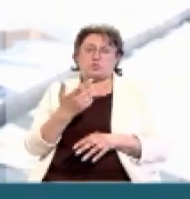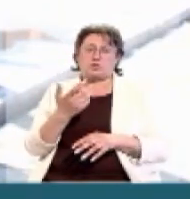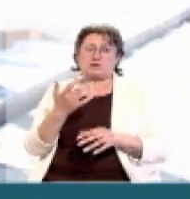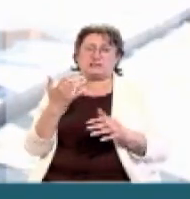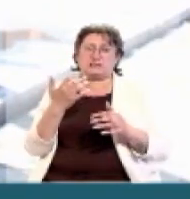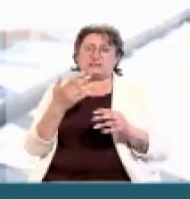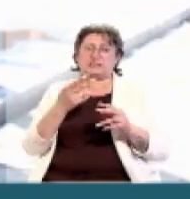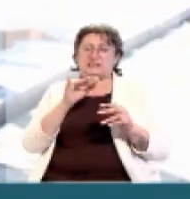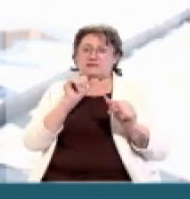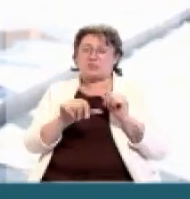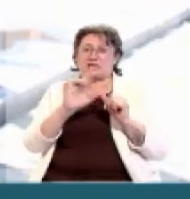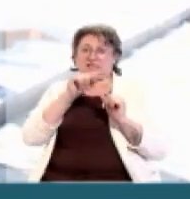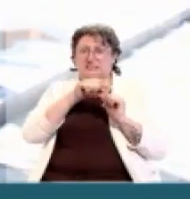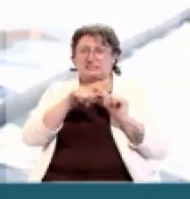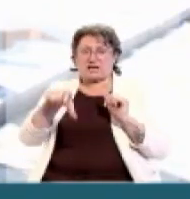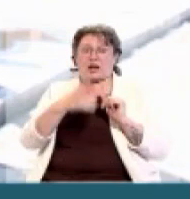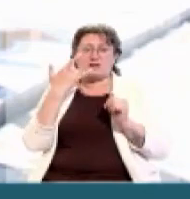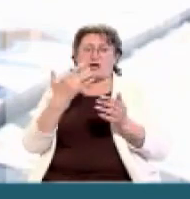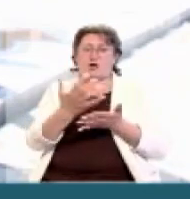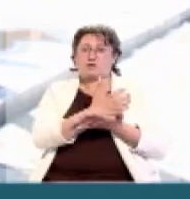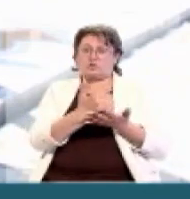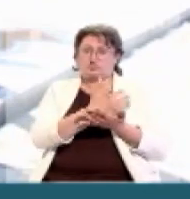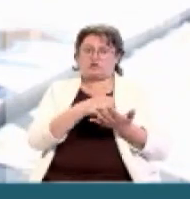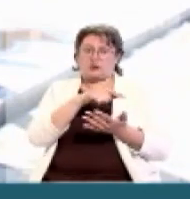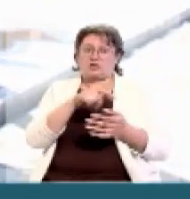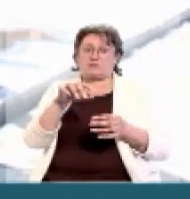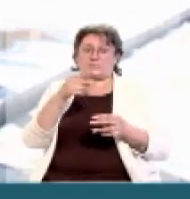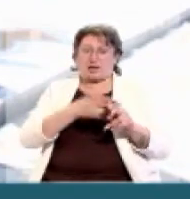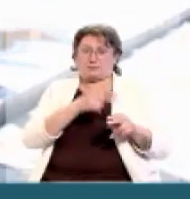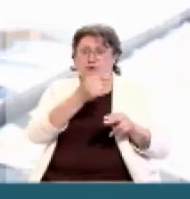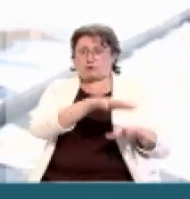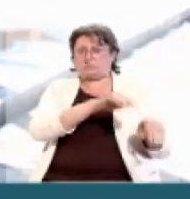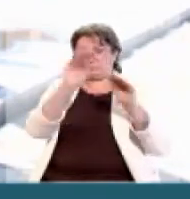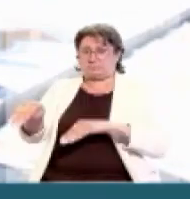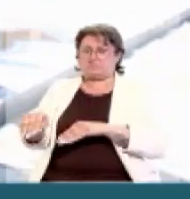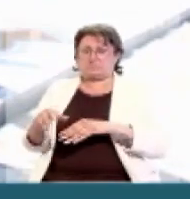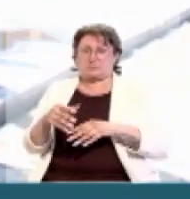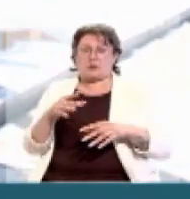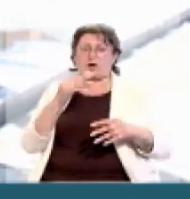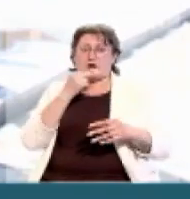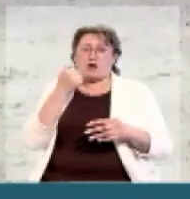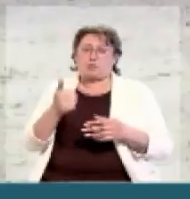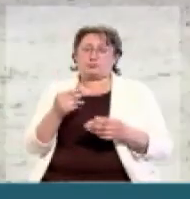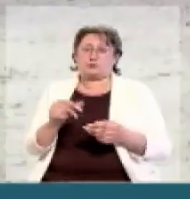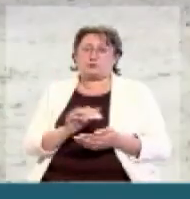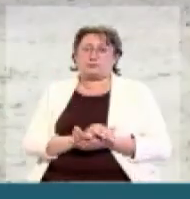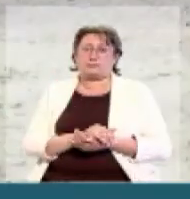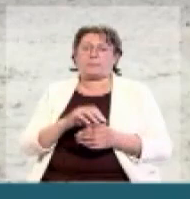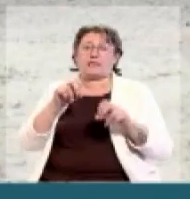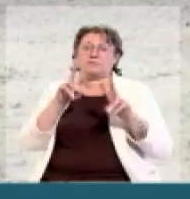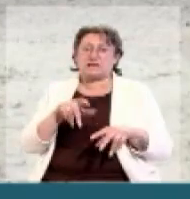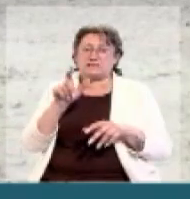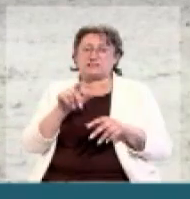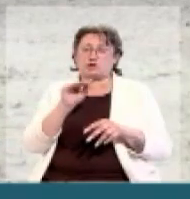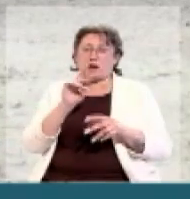с реки, который вот, когда очищали русло реки, вытаскивали. Этот же песок мы применили. Он очень качественный, очень хороший песок. Специалисты